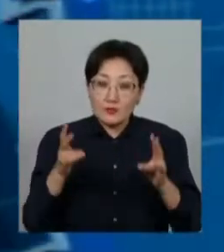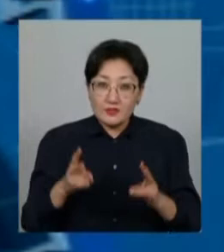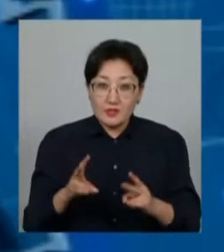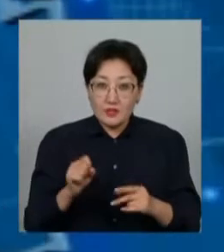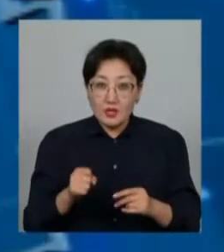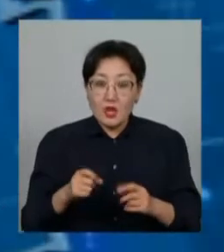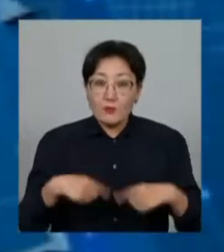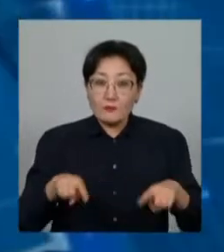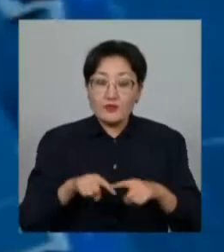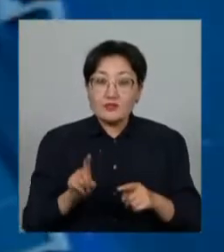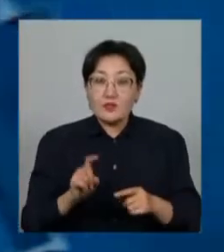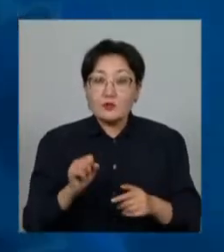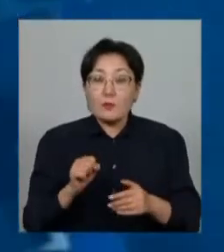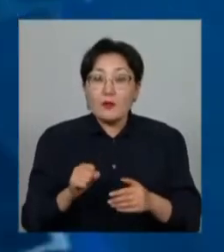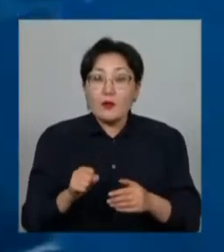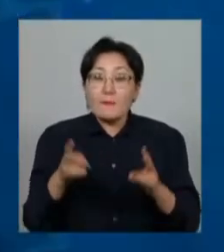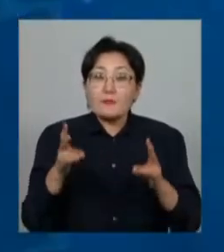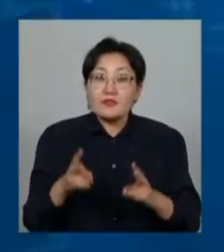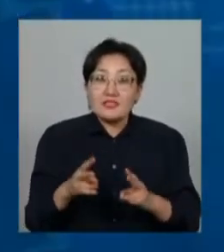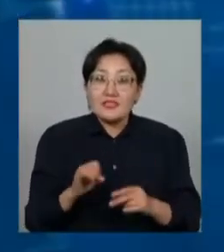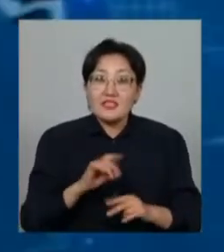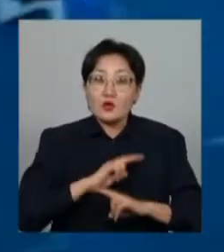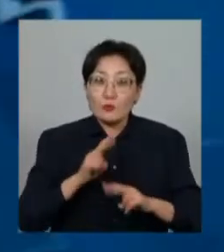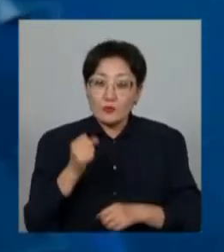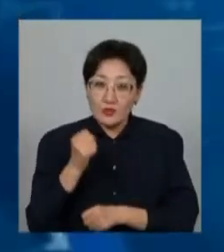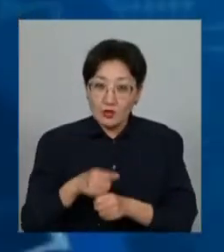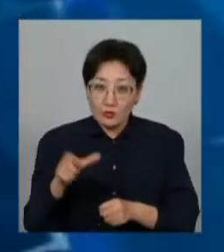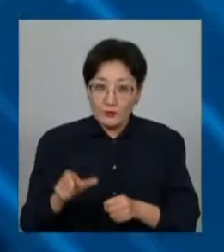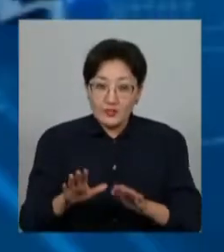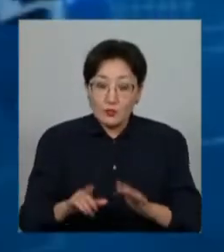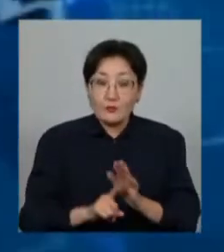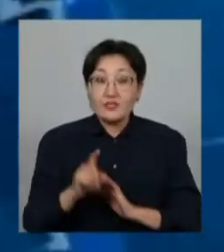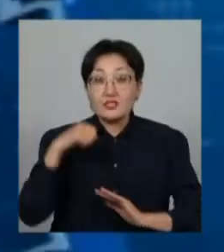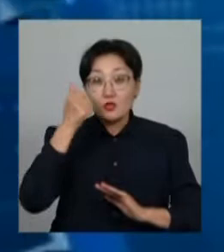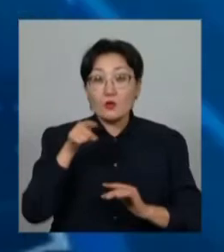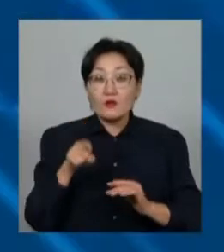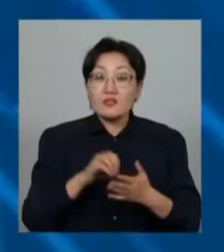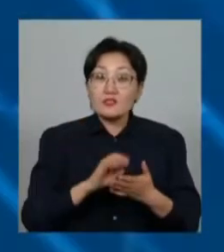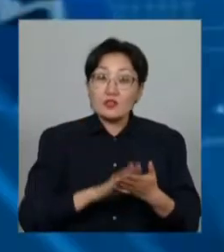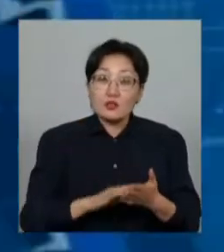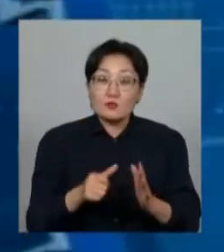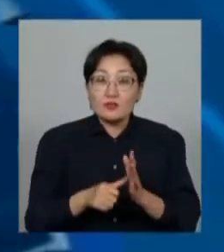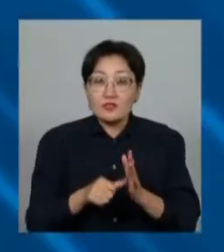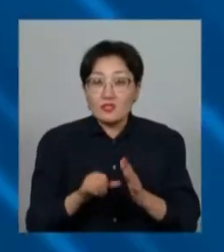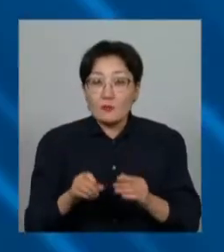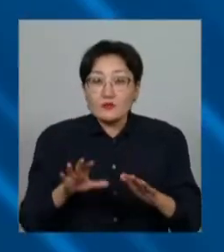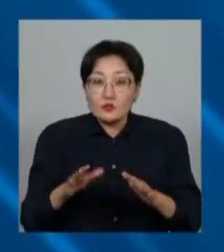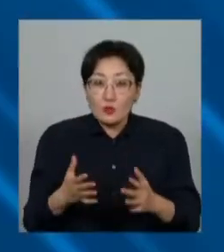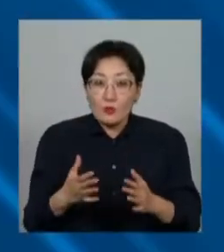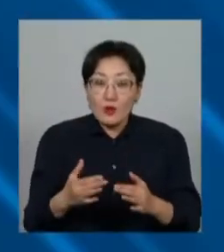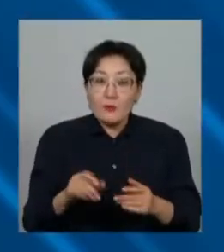на комбинате, из-за чего получают травмы и гибнут рабочие. Только с начала года там зарегистрировано 6 инцидентов.